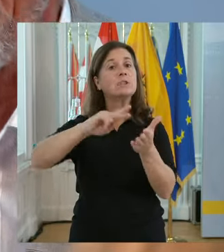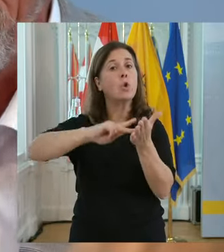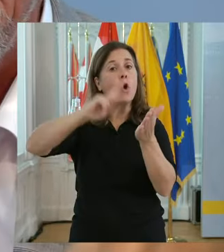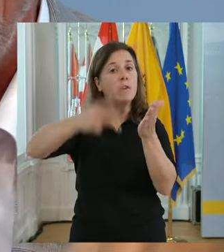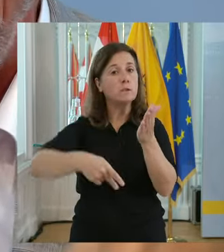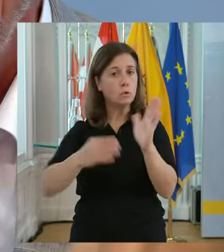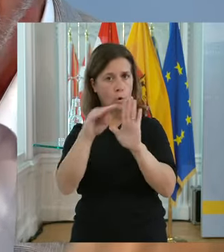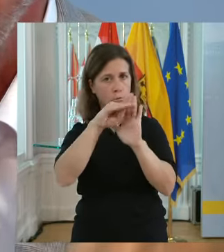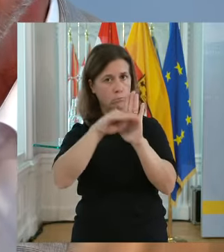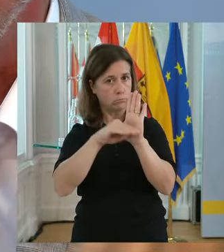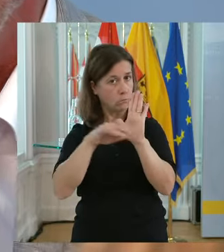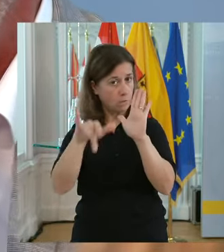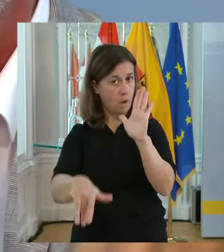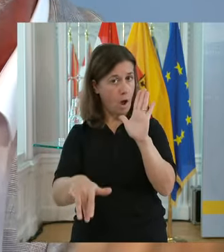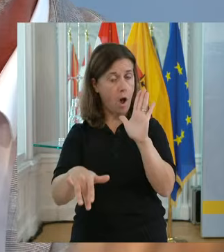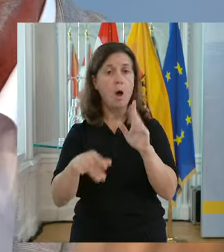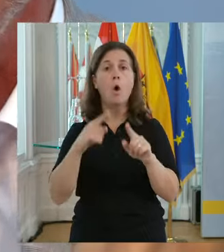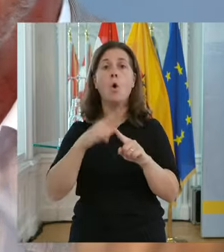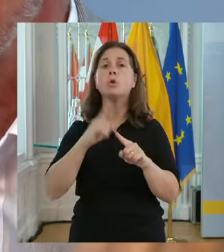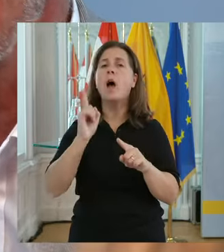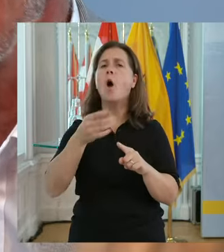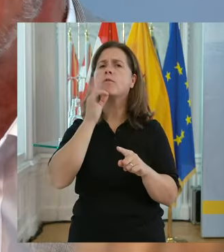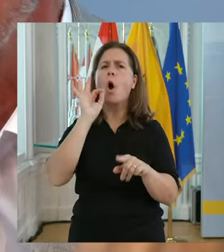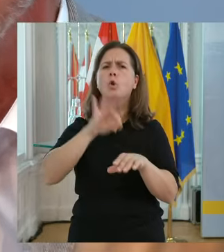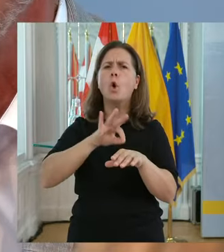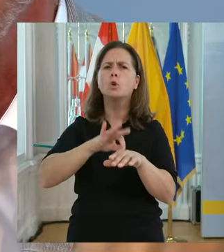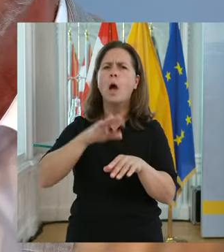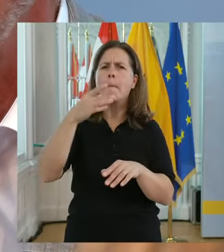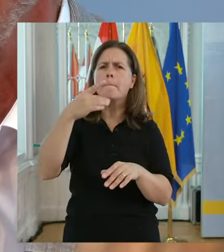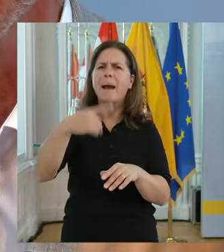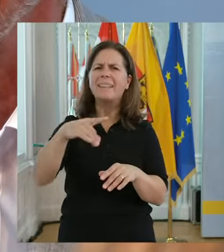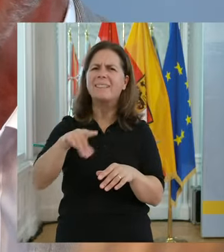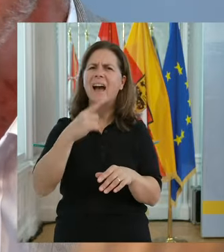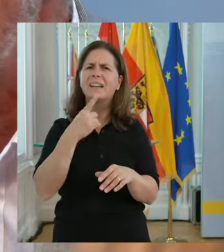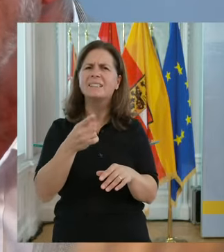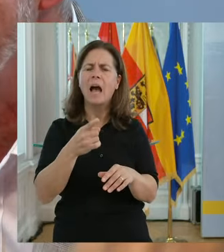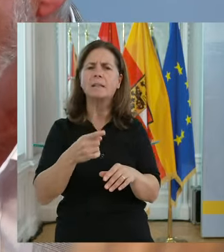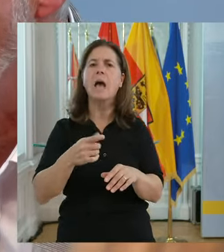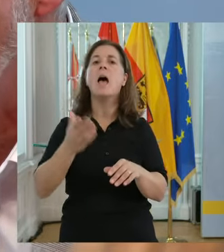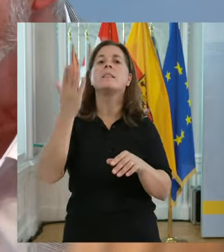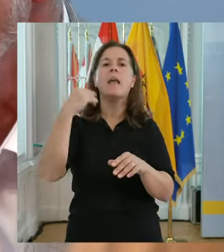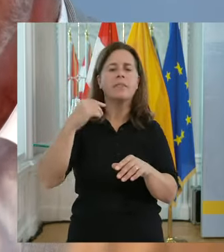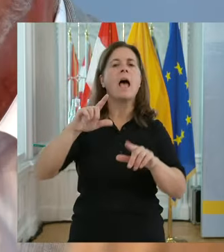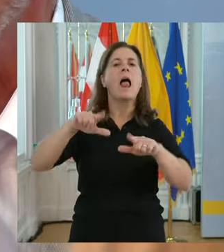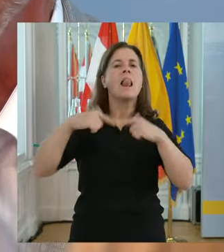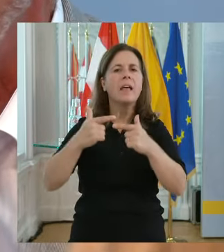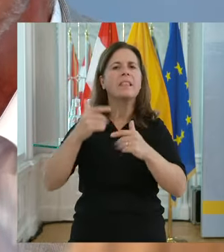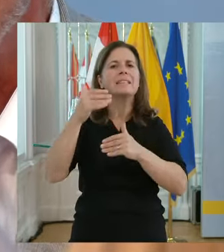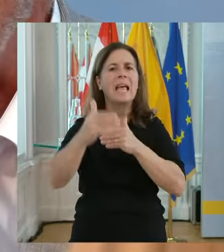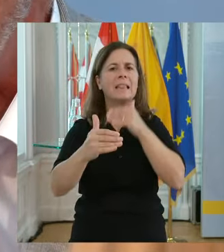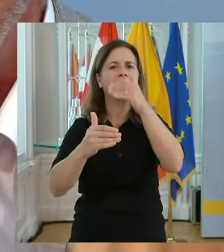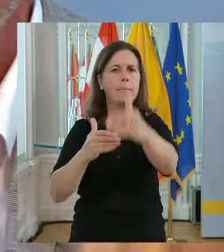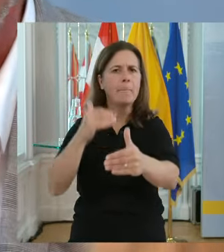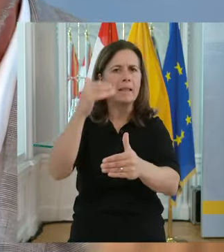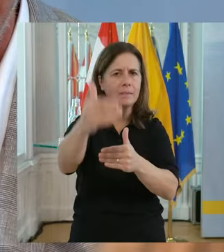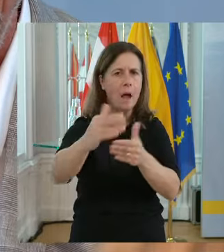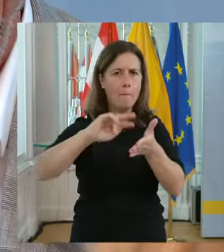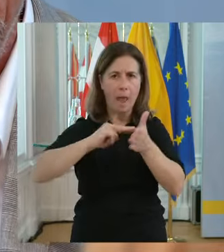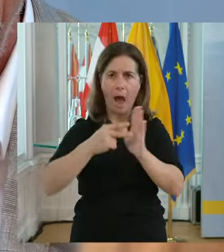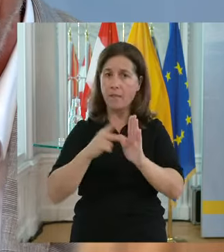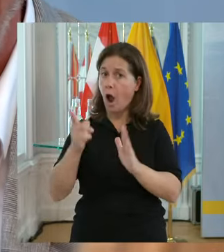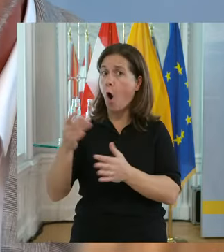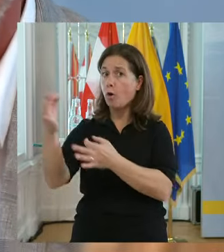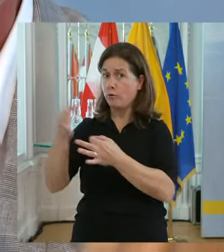UN-Behindertenrechtskonvention verankert war. Und alle Frau Dr. Bretten hat schon gesagt, es ist dann auch der Landesetappenplan gekommen. Auch der Landesetappenplan ist für uns